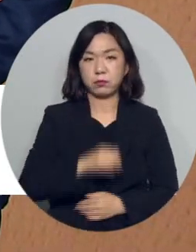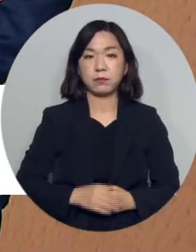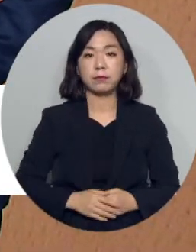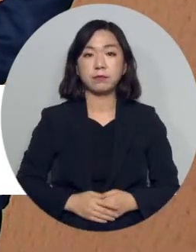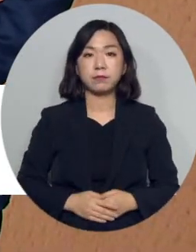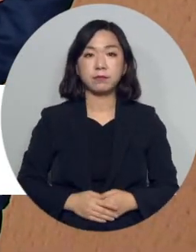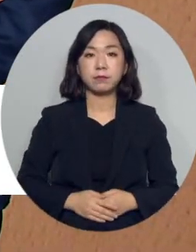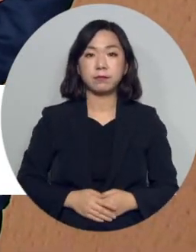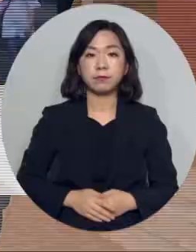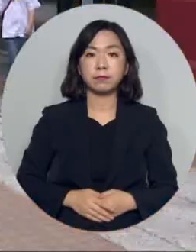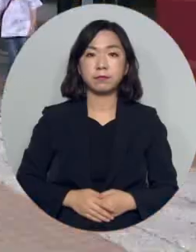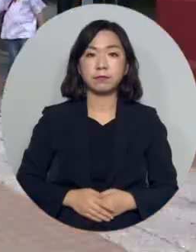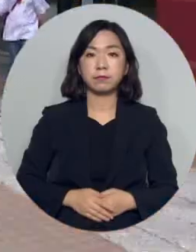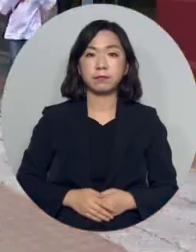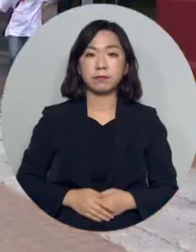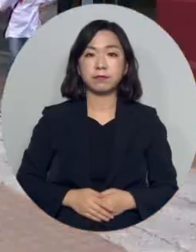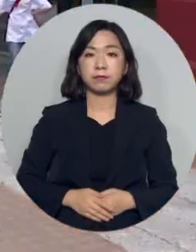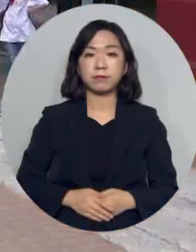보도합니다